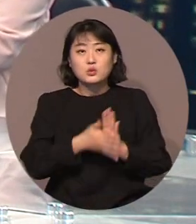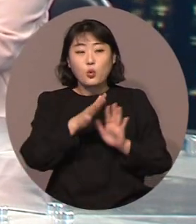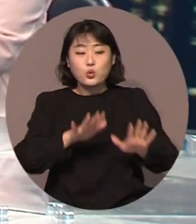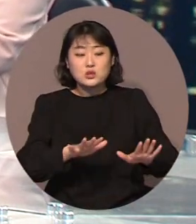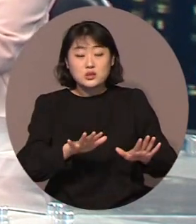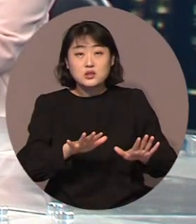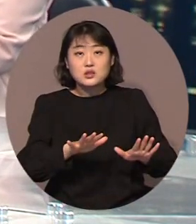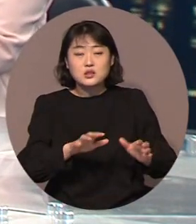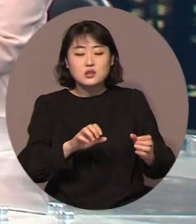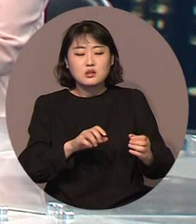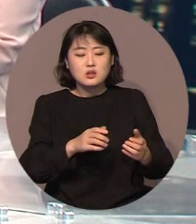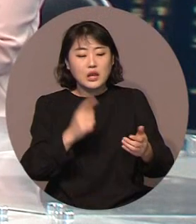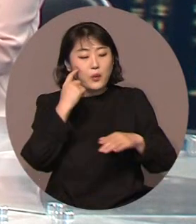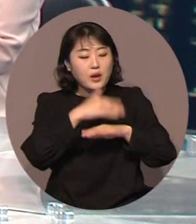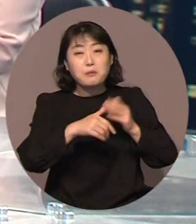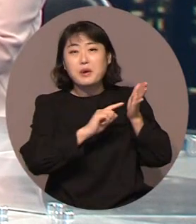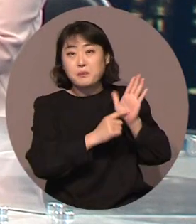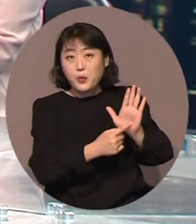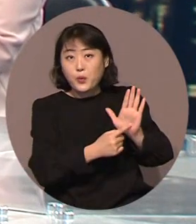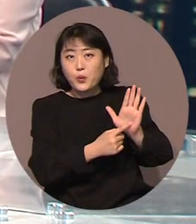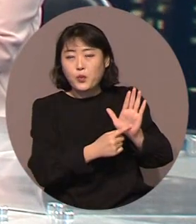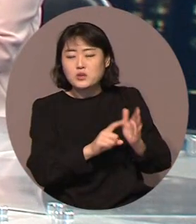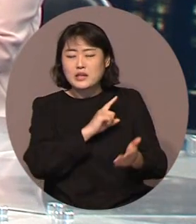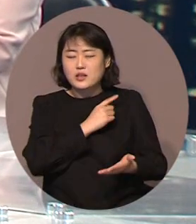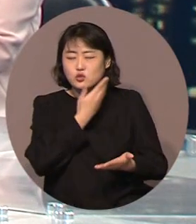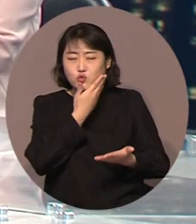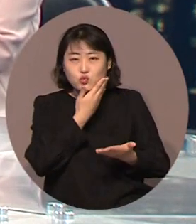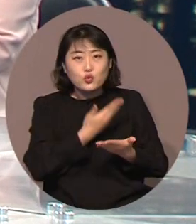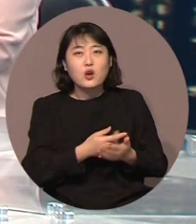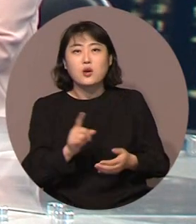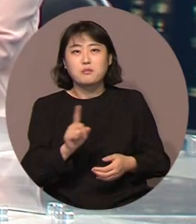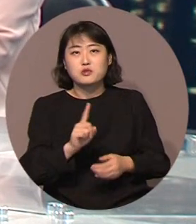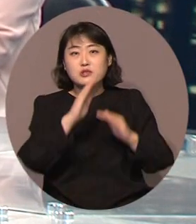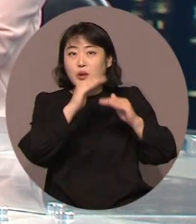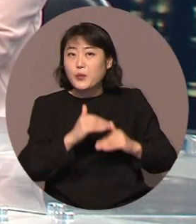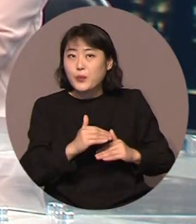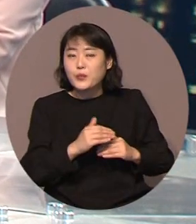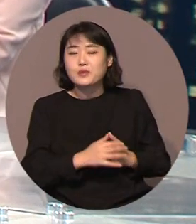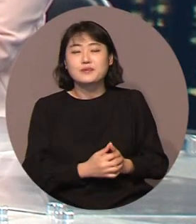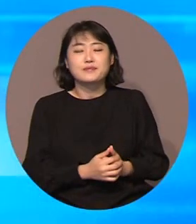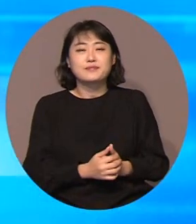내놓은 교통체계 혁신 방안 가장 핵심이 되는 건 어떤 내용일까요?